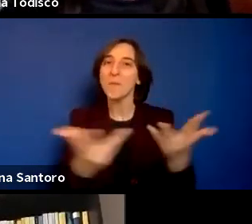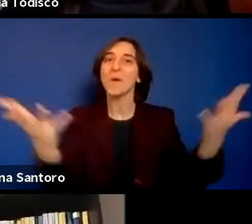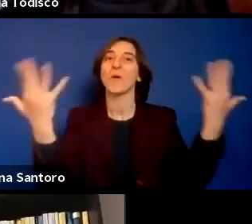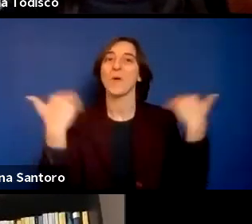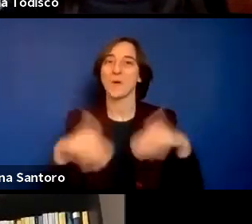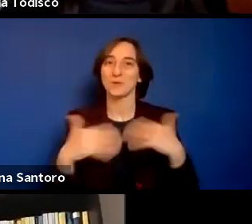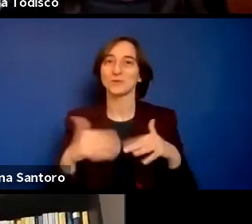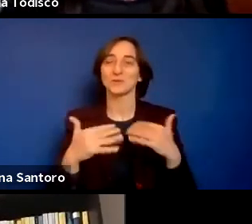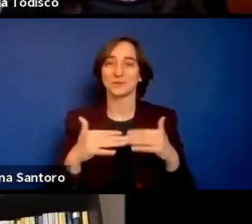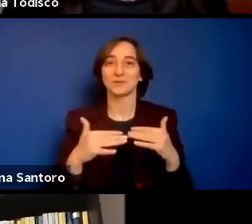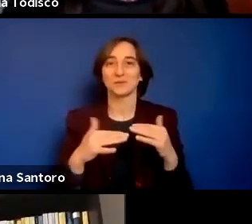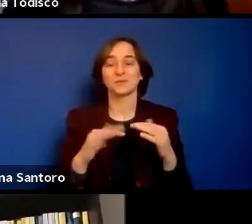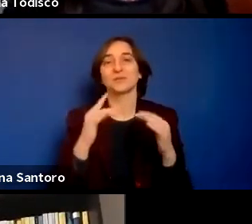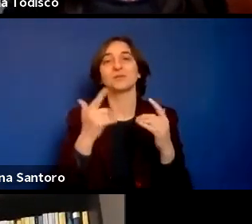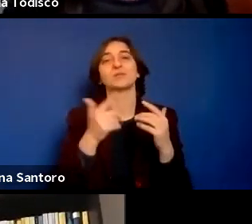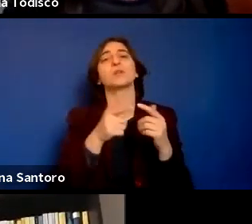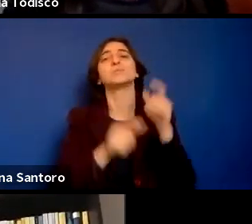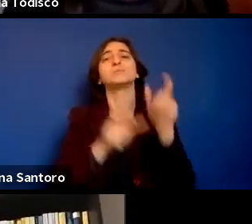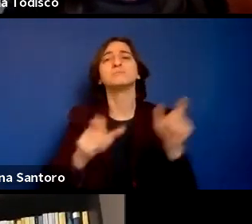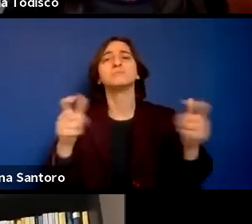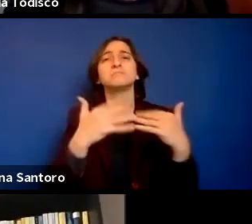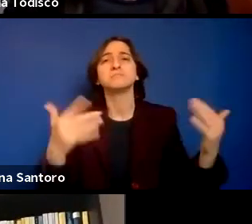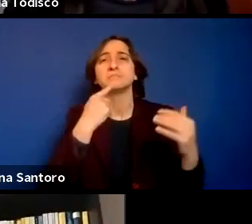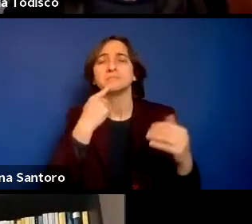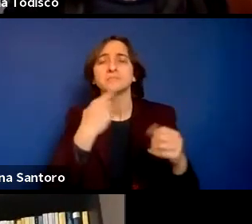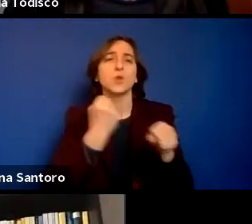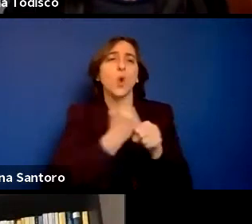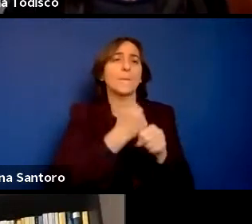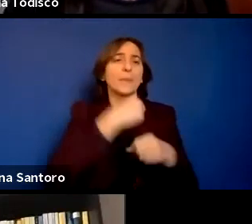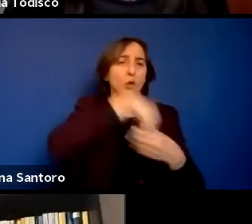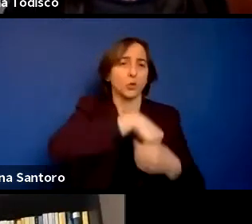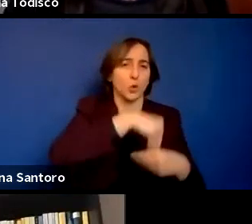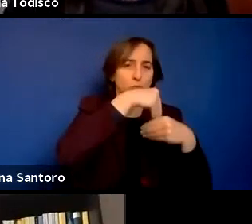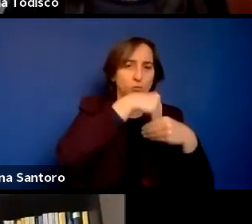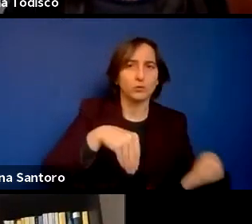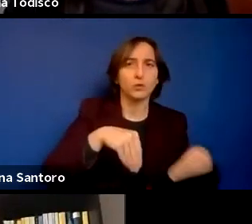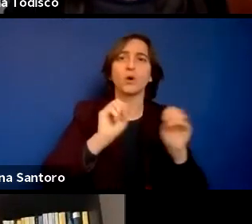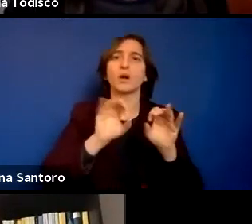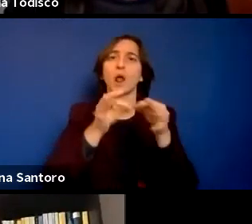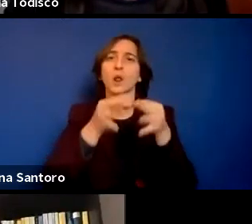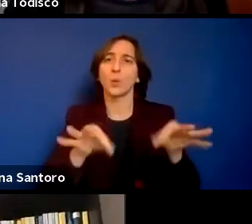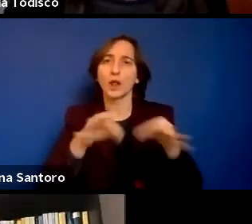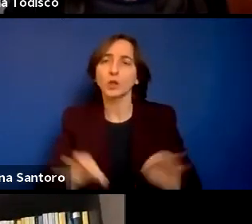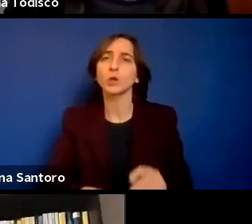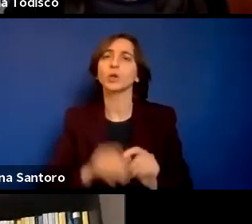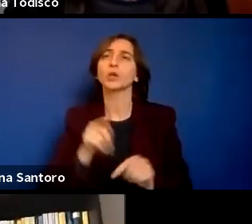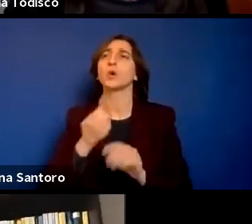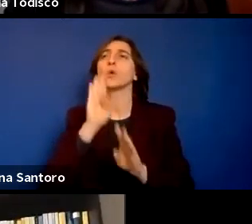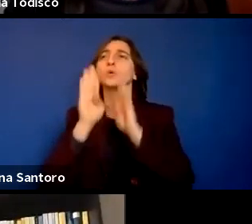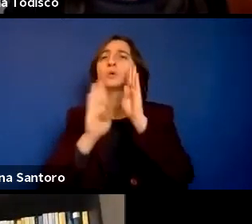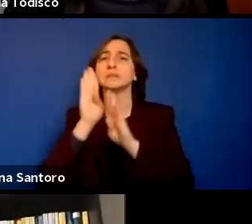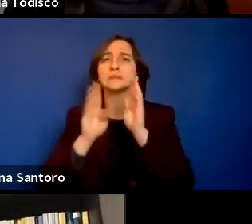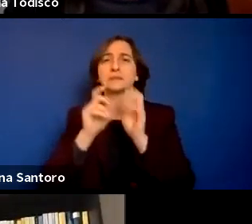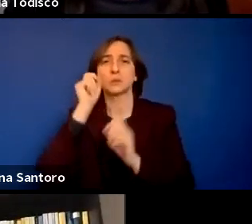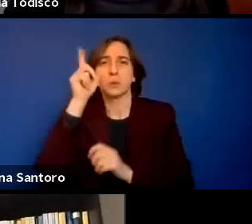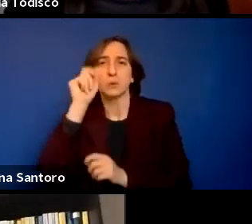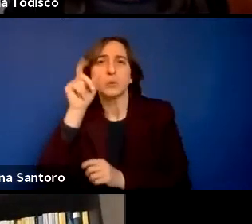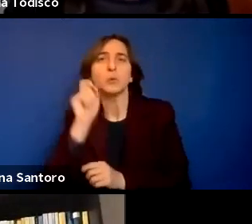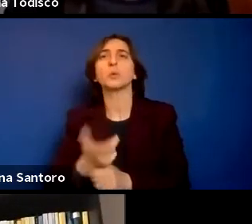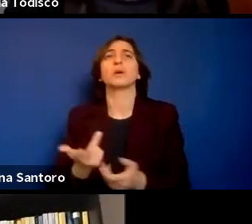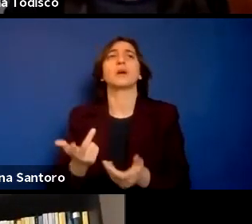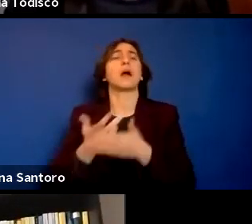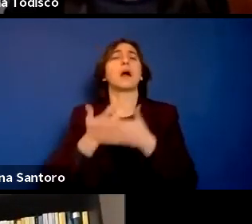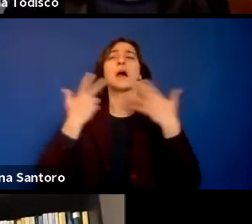di operatori museali, di educatori, di professionisti della cultura, consulenti, studenti, insomma un